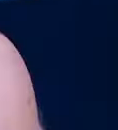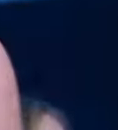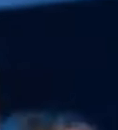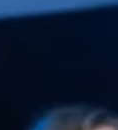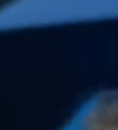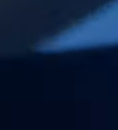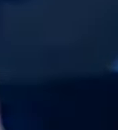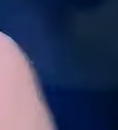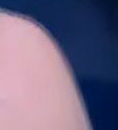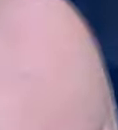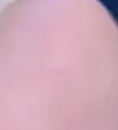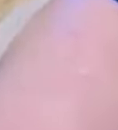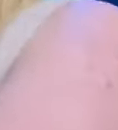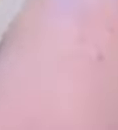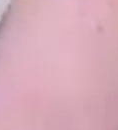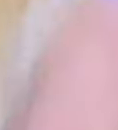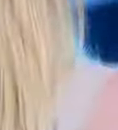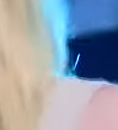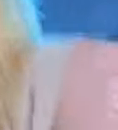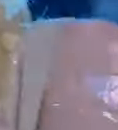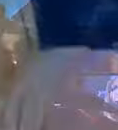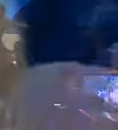to w mojej głowie